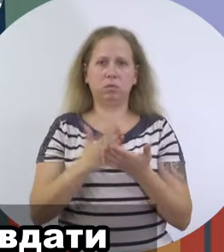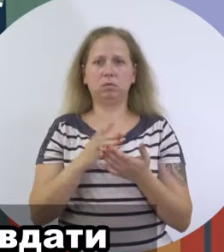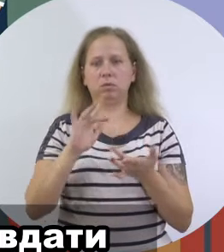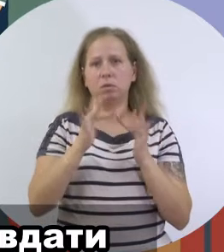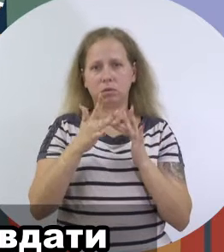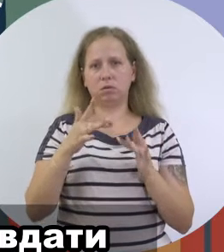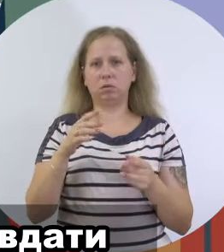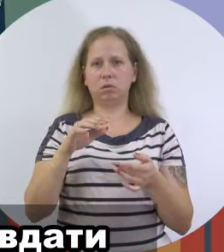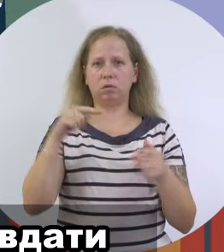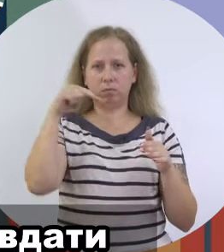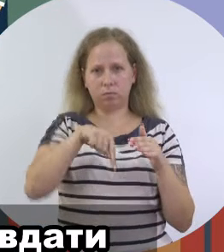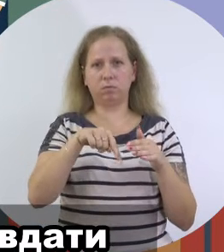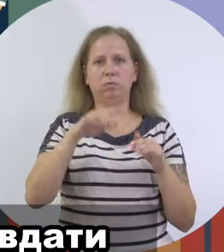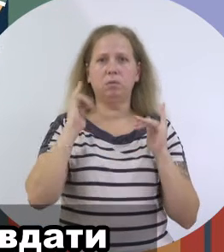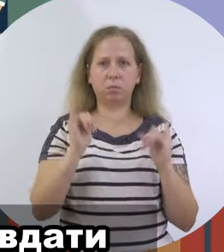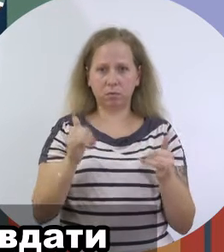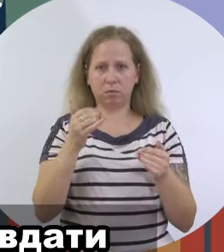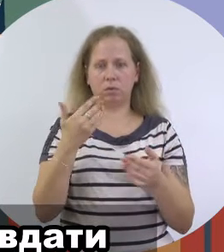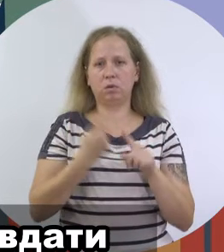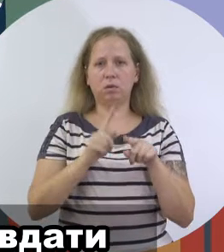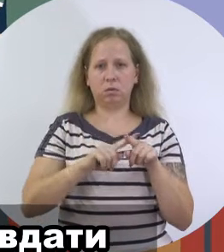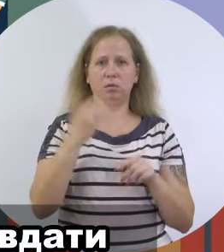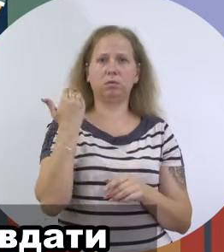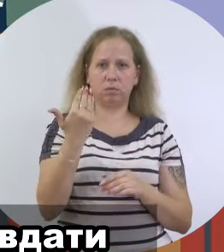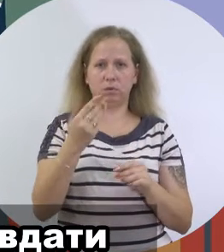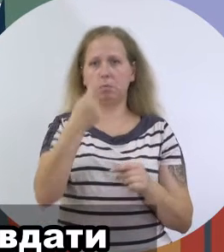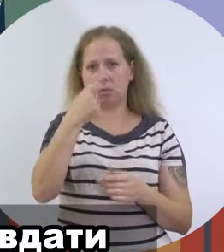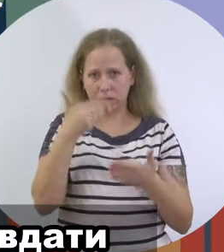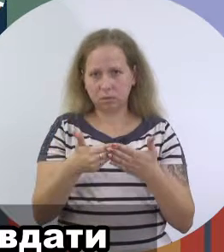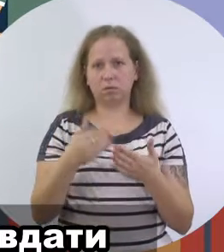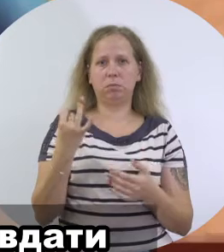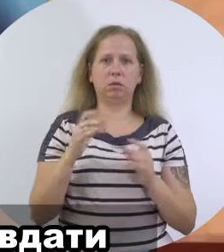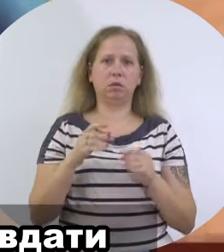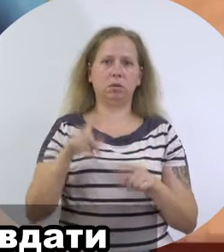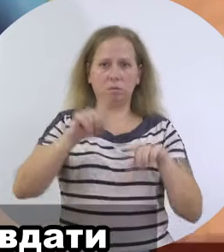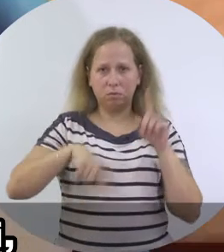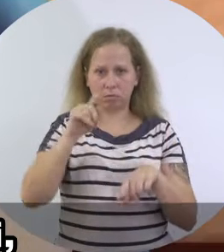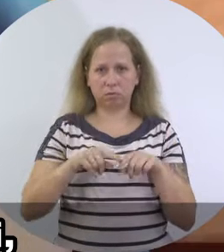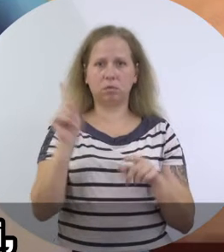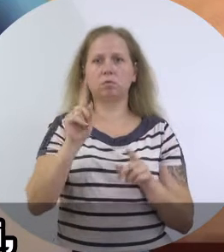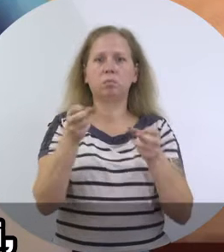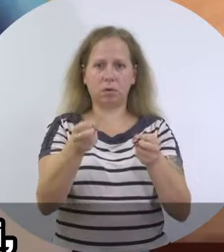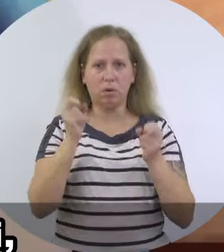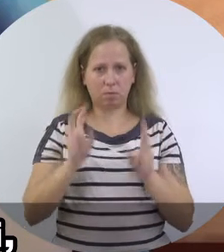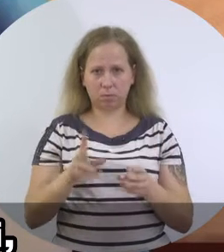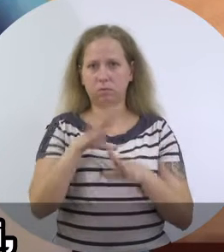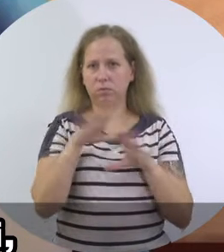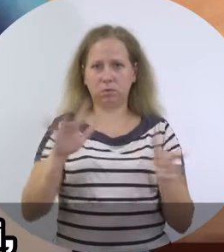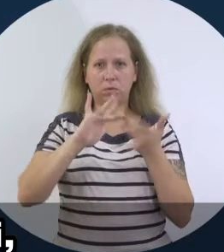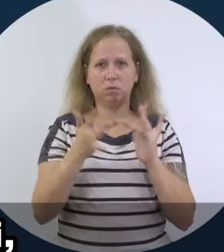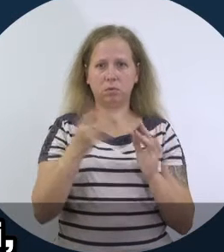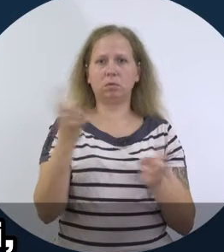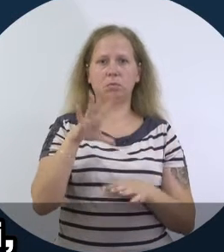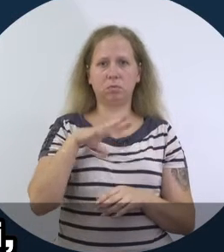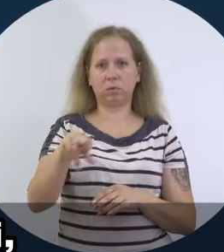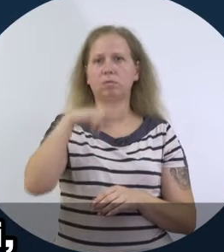неправильное поведение в интернете может нанести вред не только тебе но также твоим близким и родным поэтому чтобы обезопасить себя в